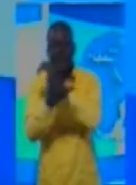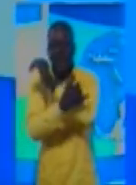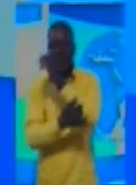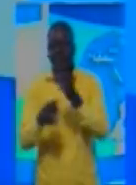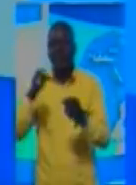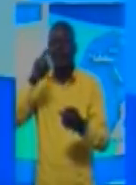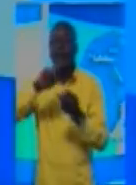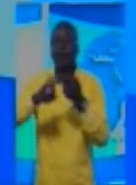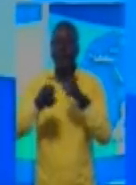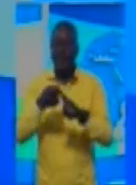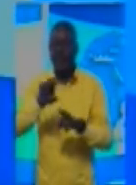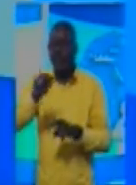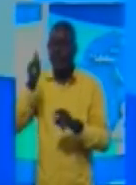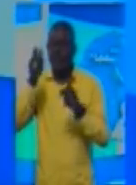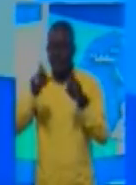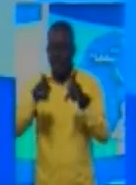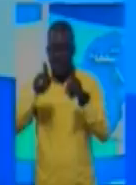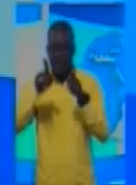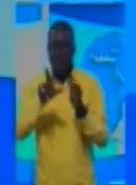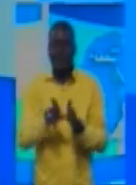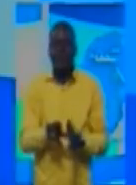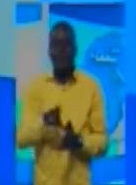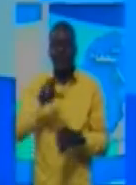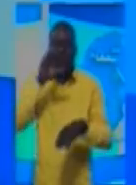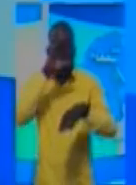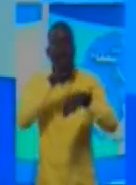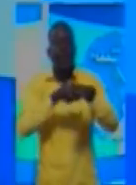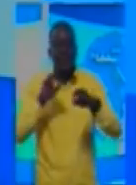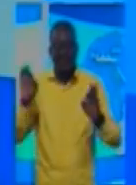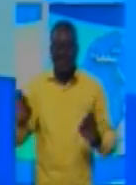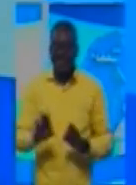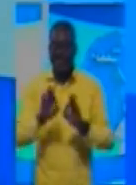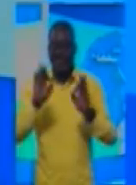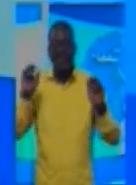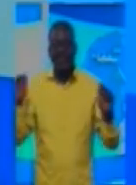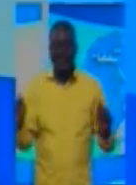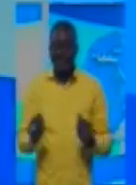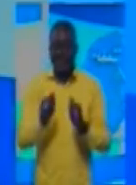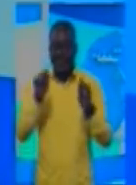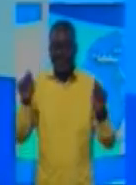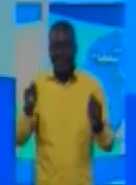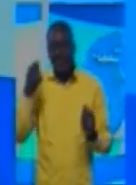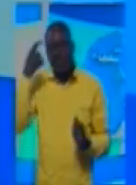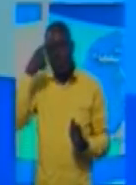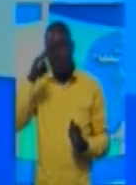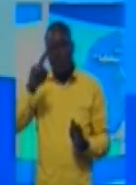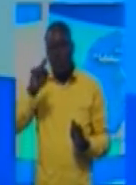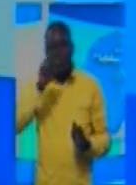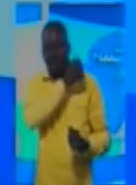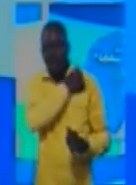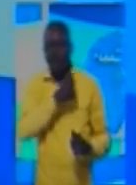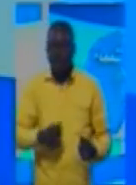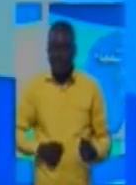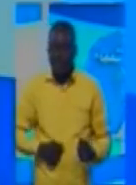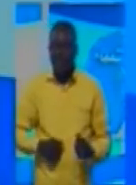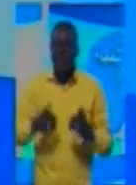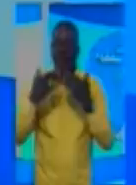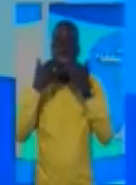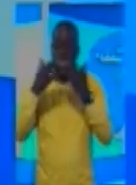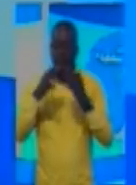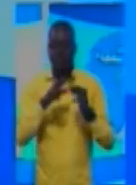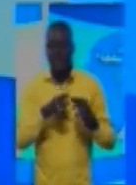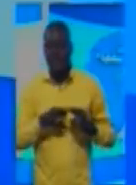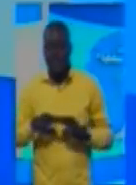et autres personnalités sont conviés à la fête d'anniversaire. Occasion pour l'ambassadeur de saluer les bonnes relations